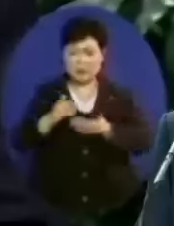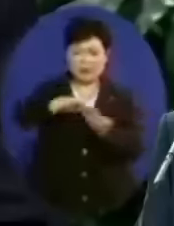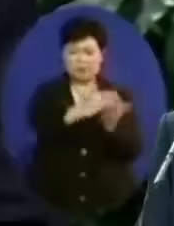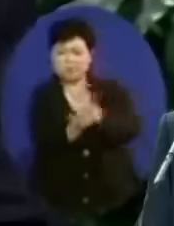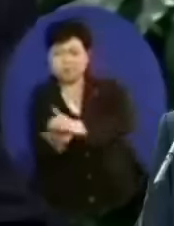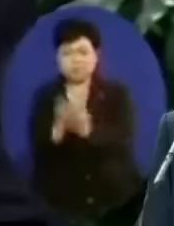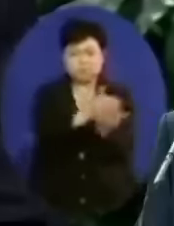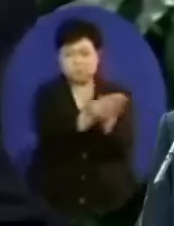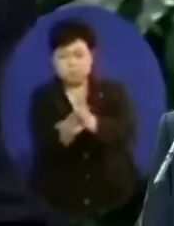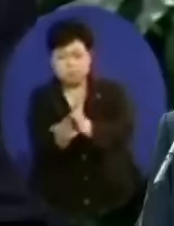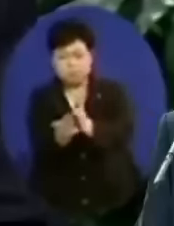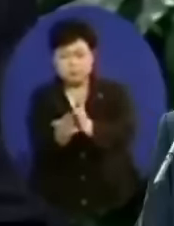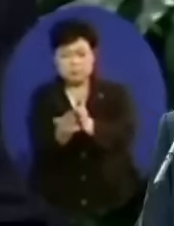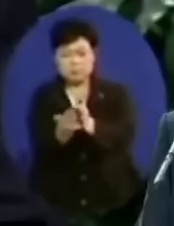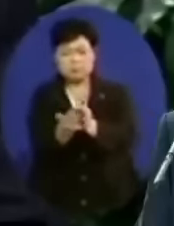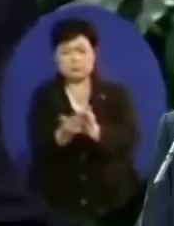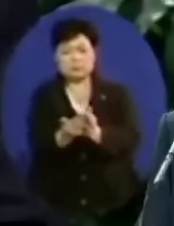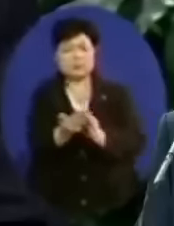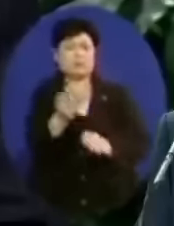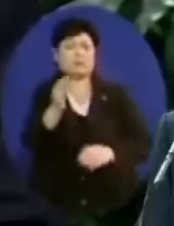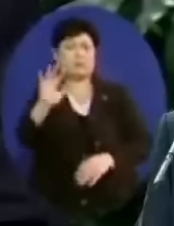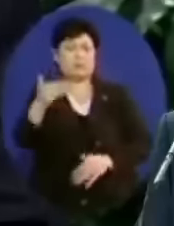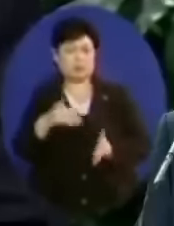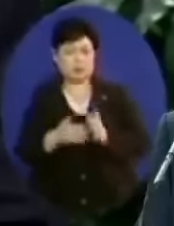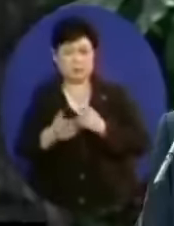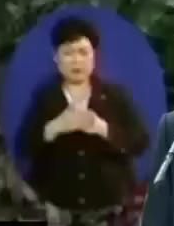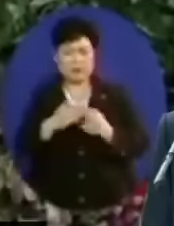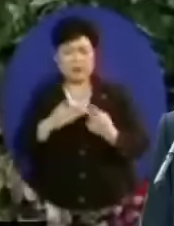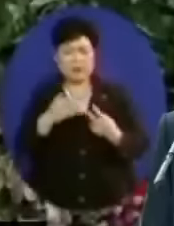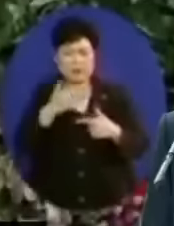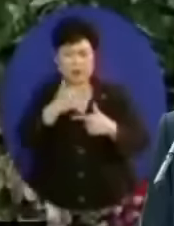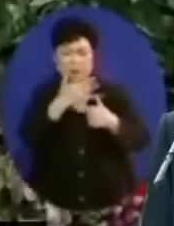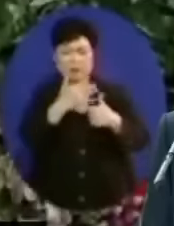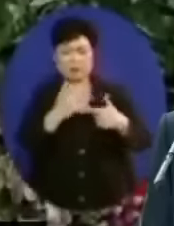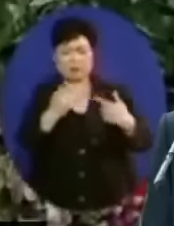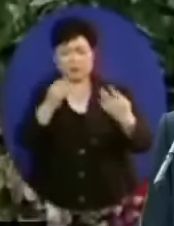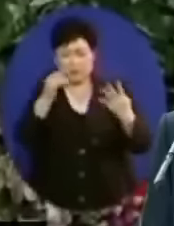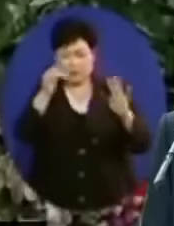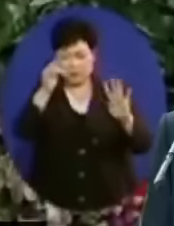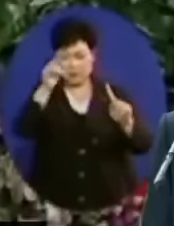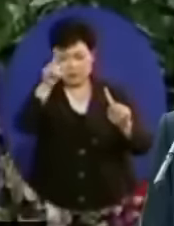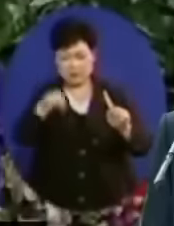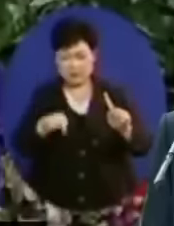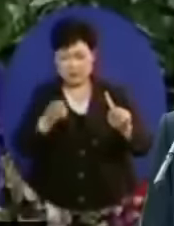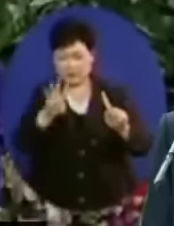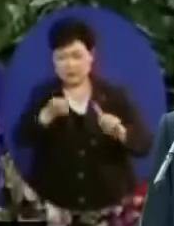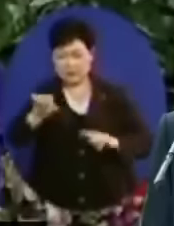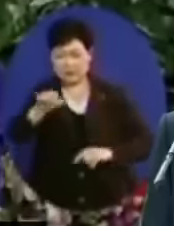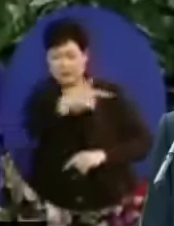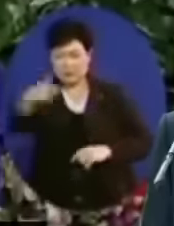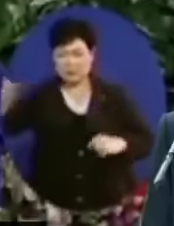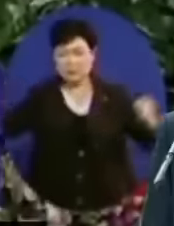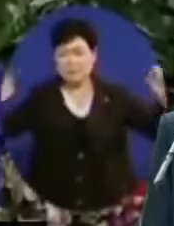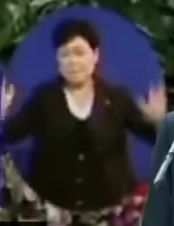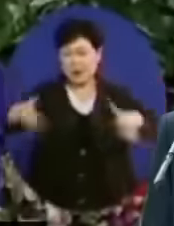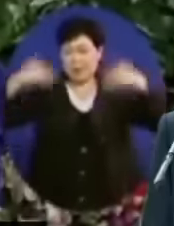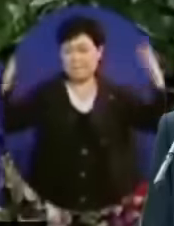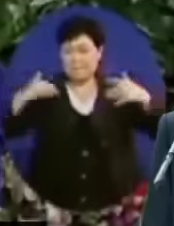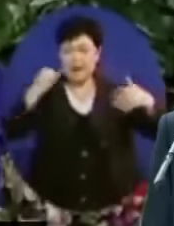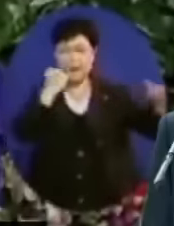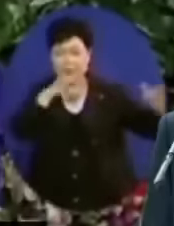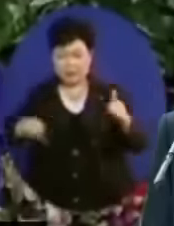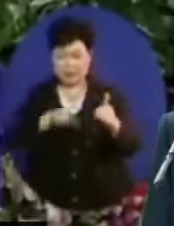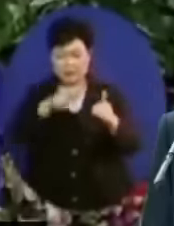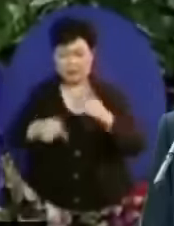파선할 지경에 이르는 것입니다. 요나서 1장 4절로 5절에 보면 야훼께서 큰 바람을 바다 위에 내리심에 바다